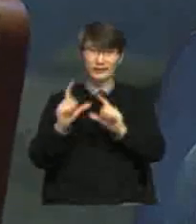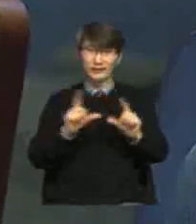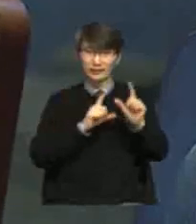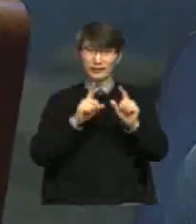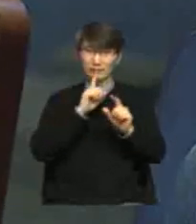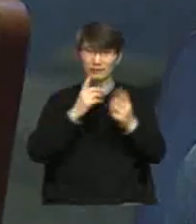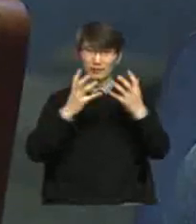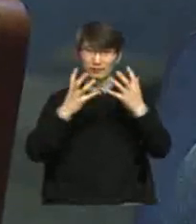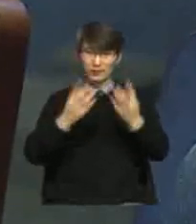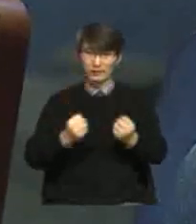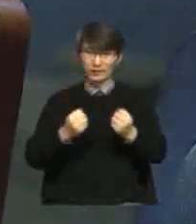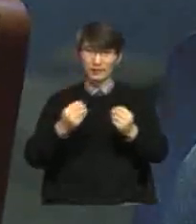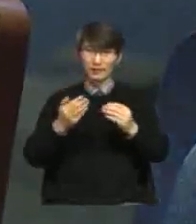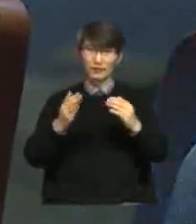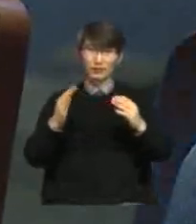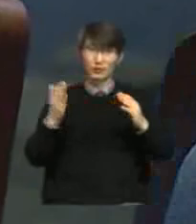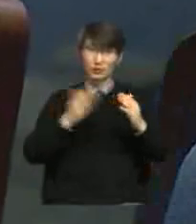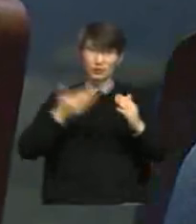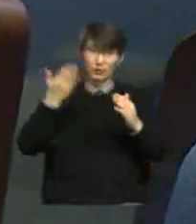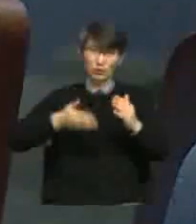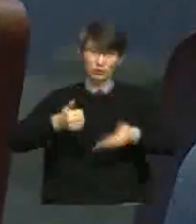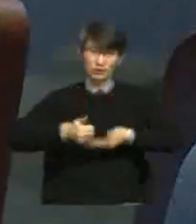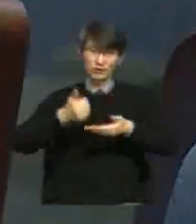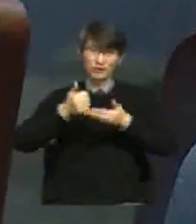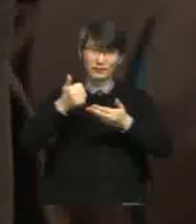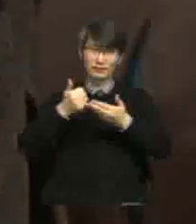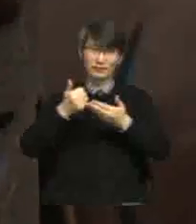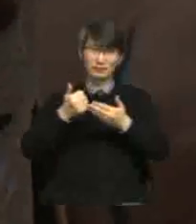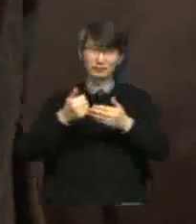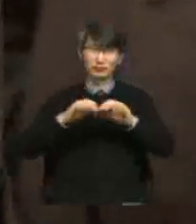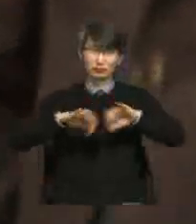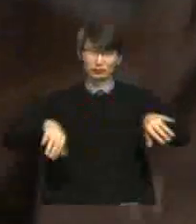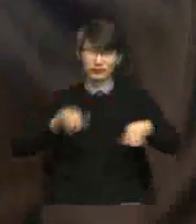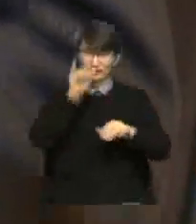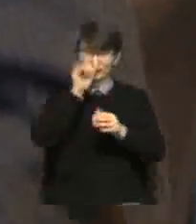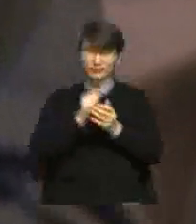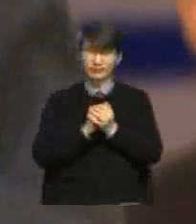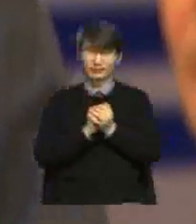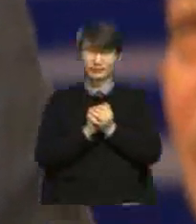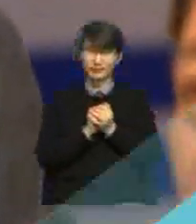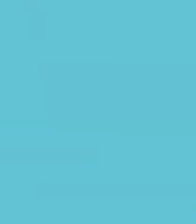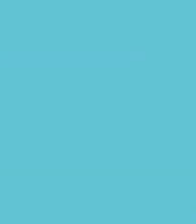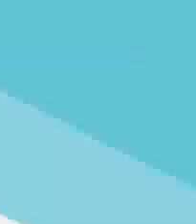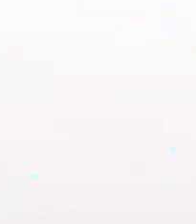당 공천 심사 위원회 정밀 심사 대상 으로 분류된 바 있습니다